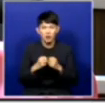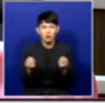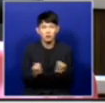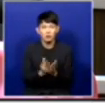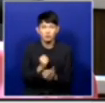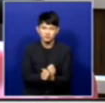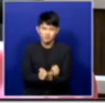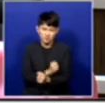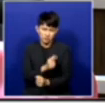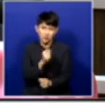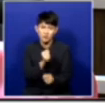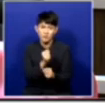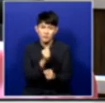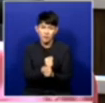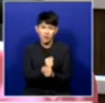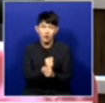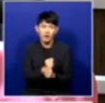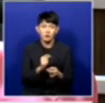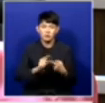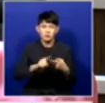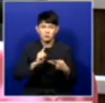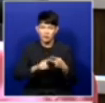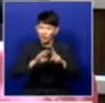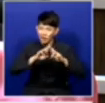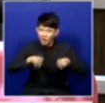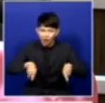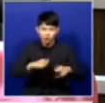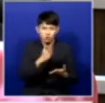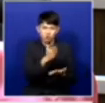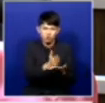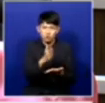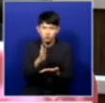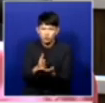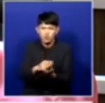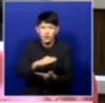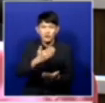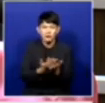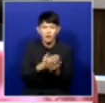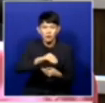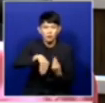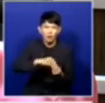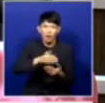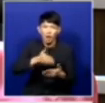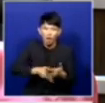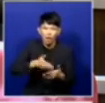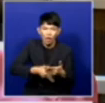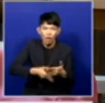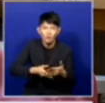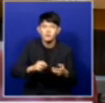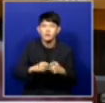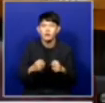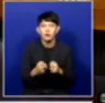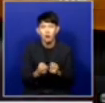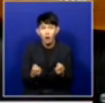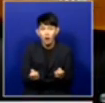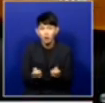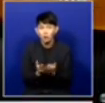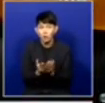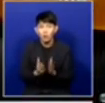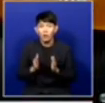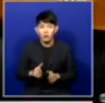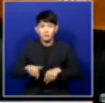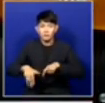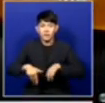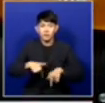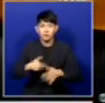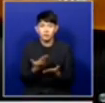าคการผลิตกิจการต้องหยุดชะงักธุรกิจขาดสภาพคล่องตลอดจนส่งผลให้กำลังซื้อของ